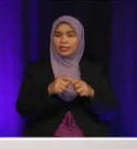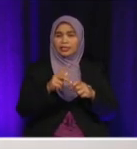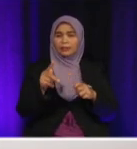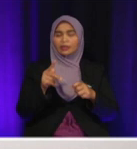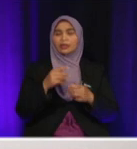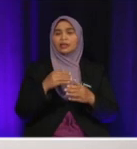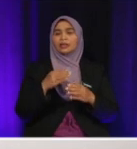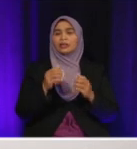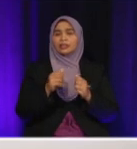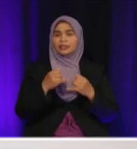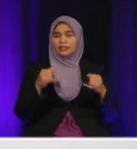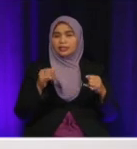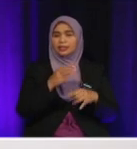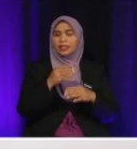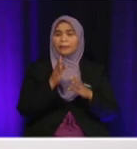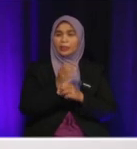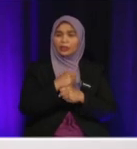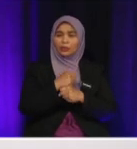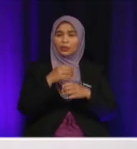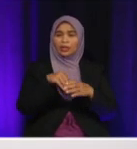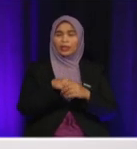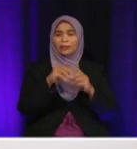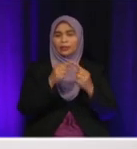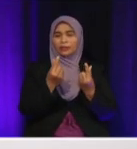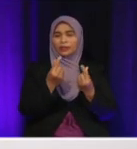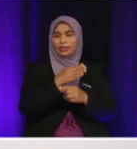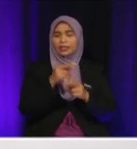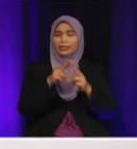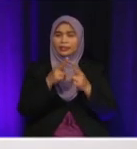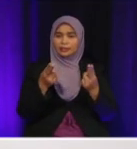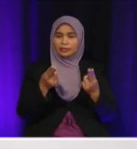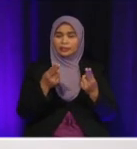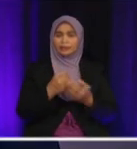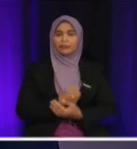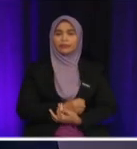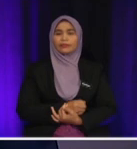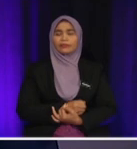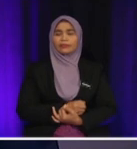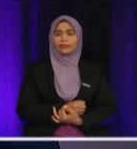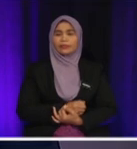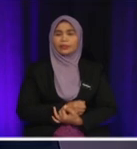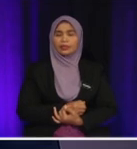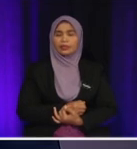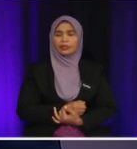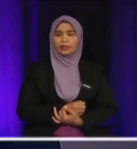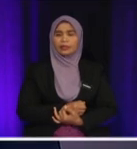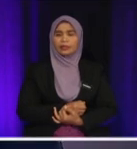jenis dan bentuknya di dalam Al-Quran dan As-Sunnah. Masya Allah, nampak betul-betul fokus. Ya, kita tengok